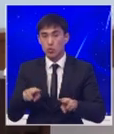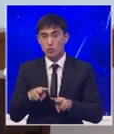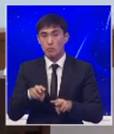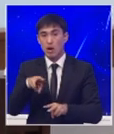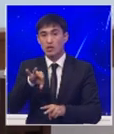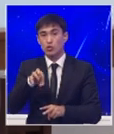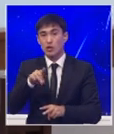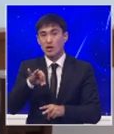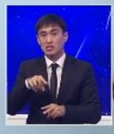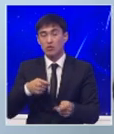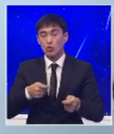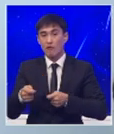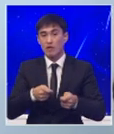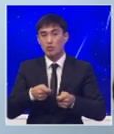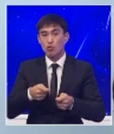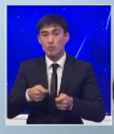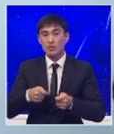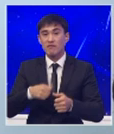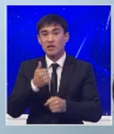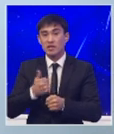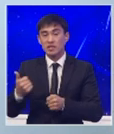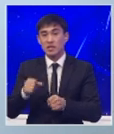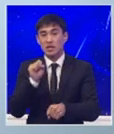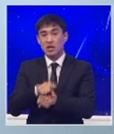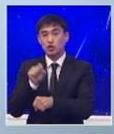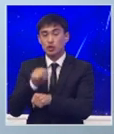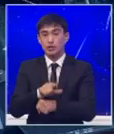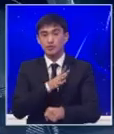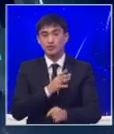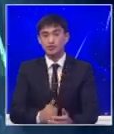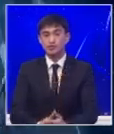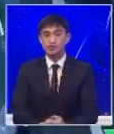Марат Султангазиев дал руководителям управлений и районов ряд конкретных